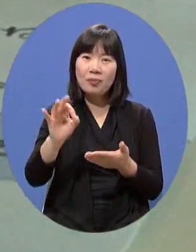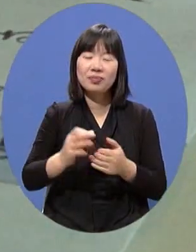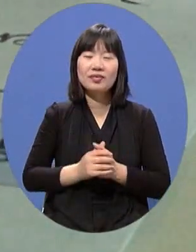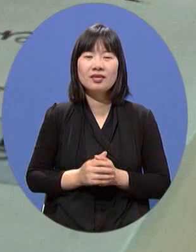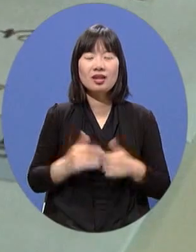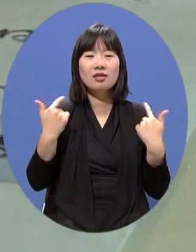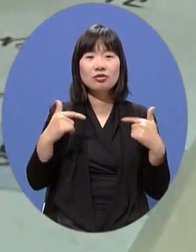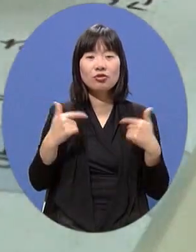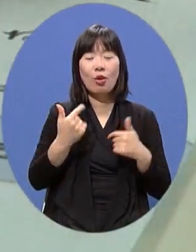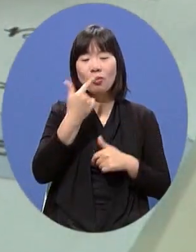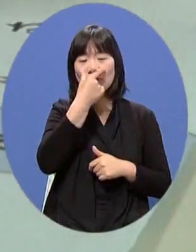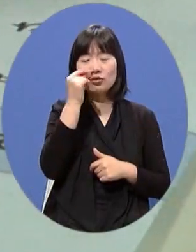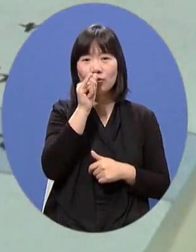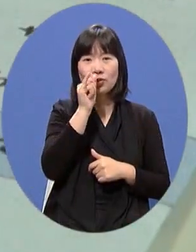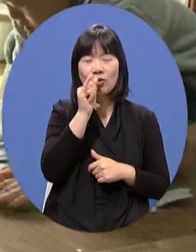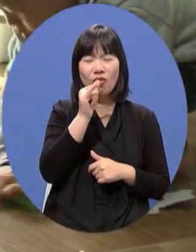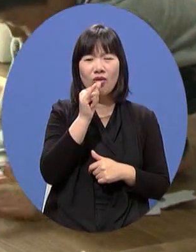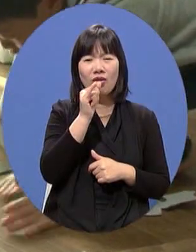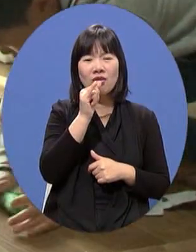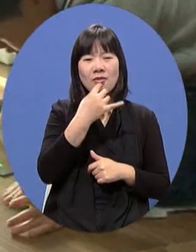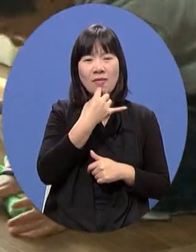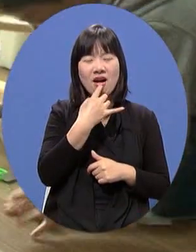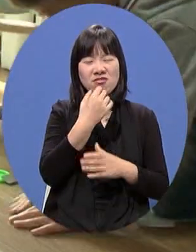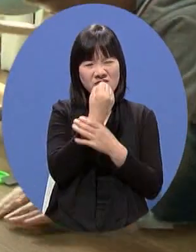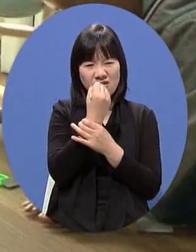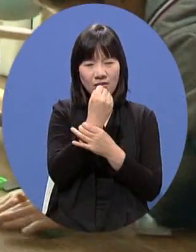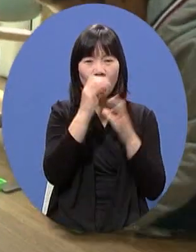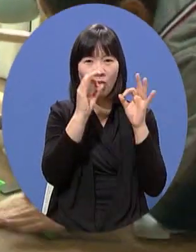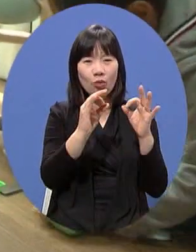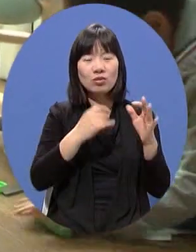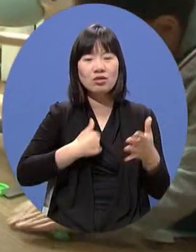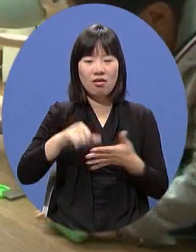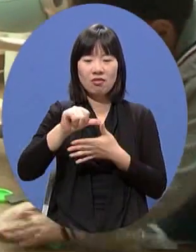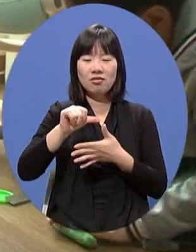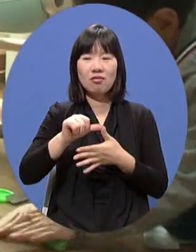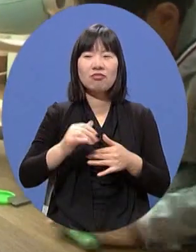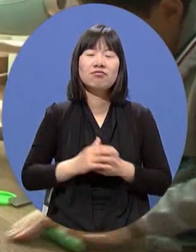늘 부족하고 단점만 크게 보였던 내 아이.